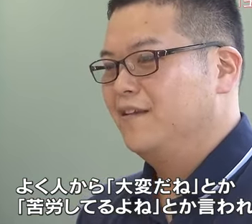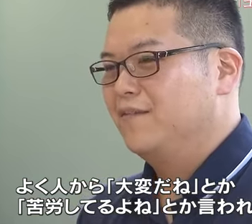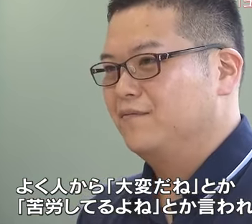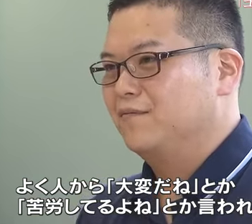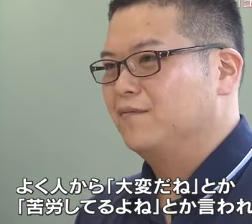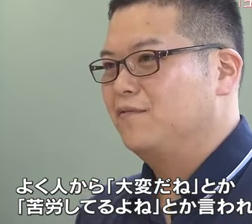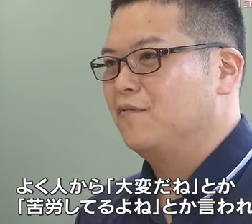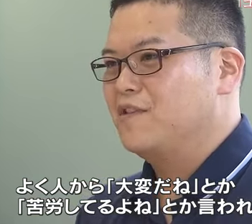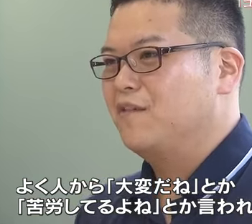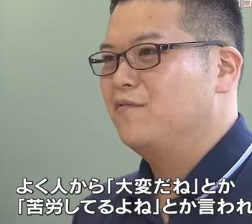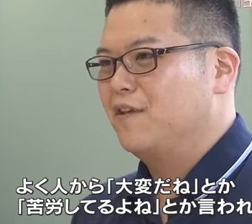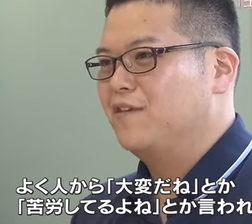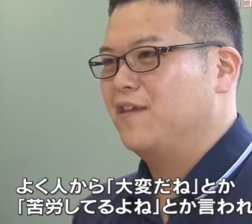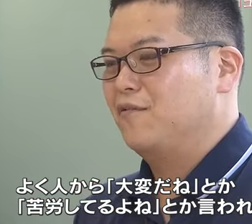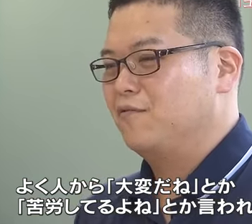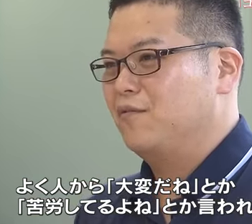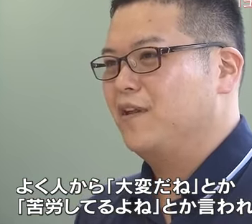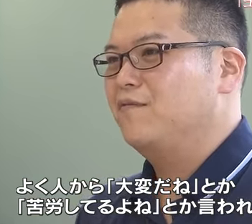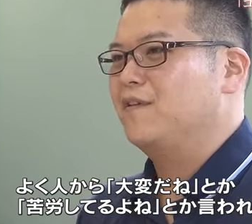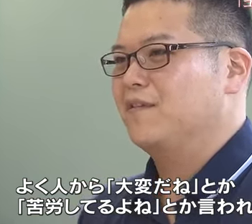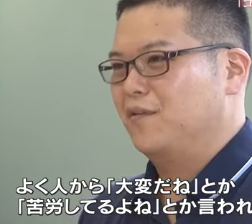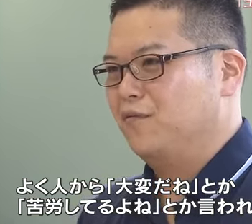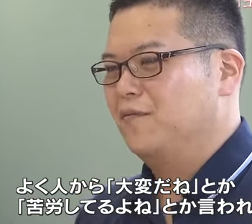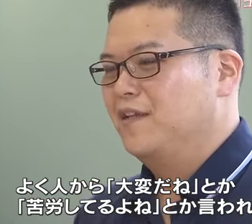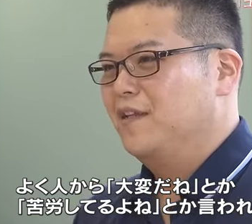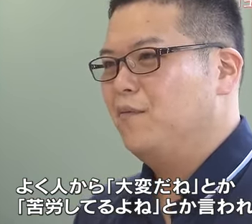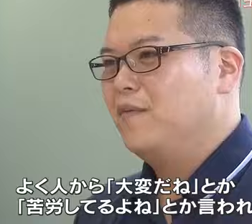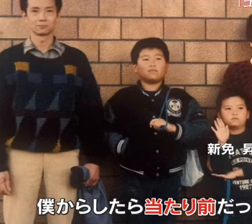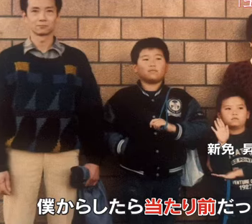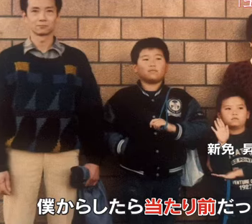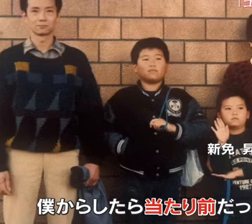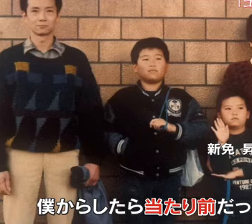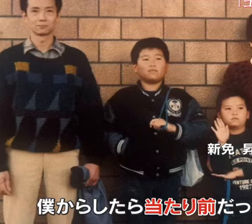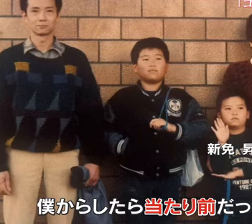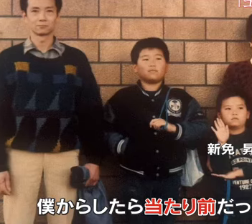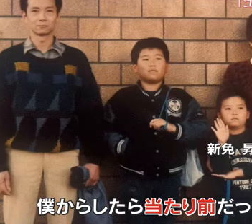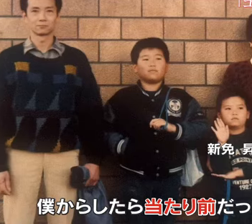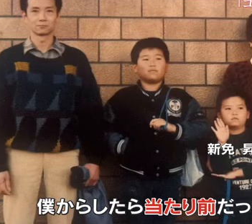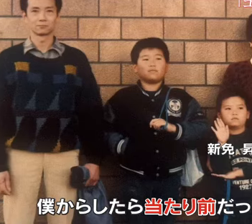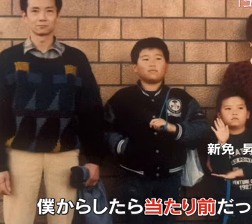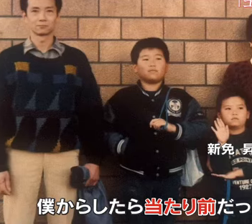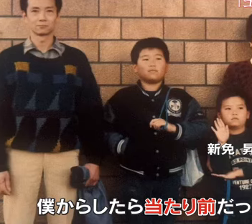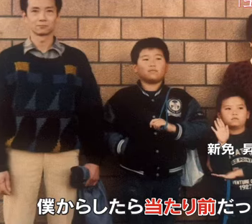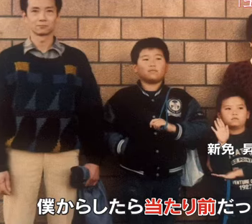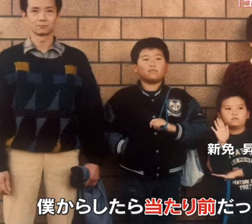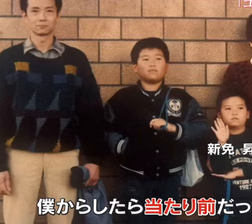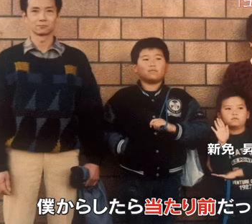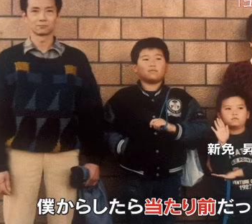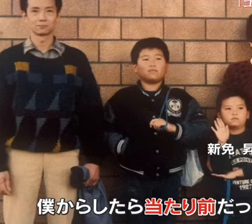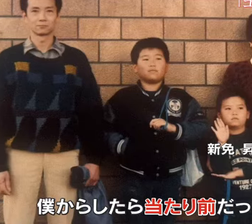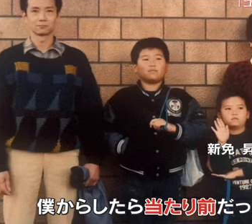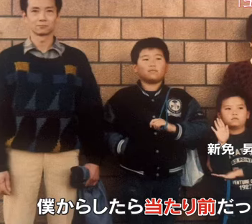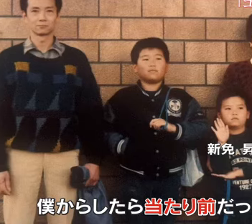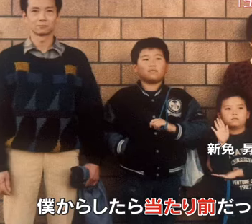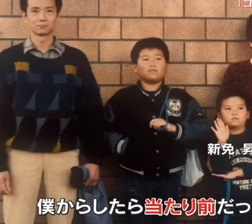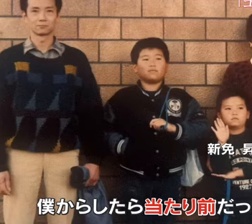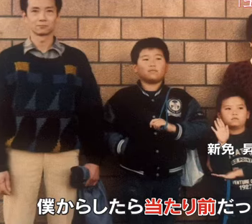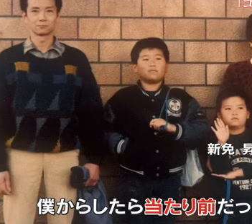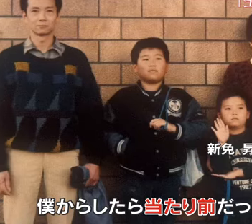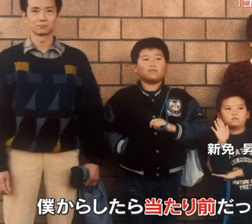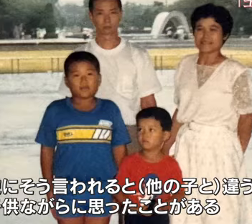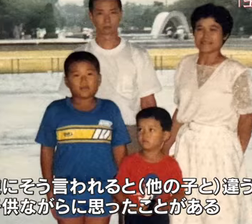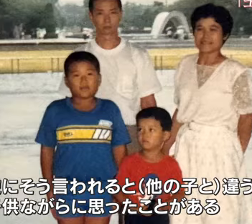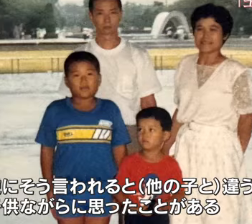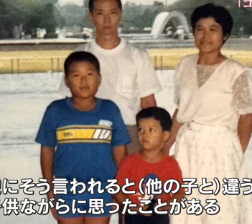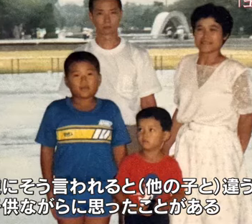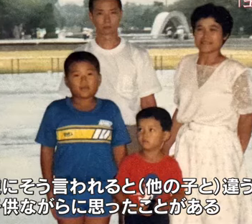か、苦労してるよねってよく言われるんですけど、でもまあ僕らからしたら当たり前だったので、逆にそれを